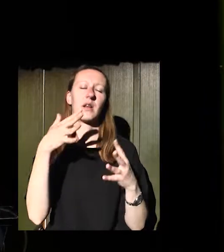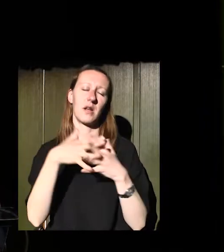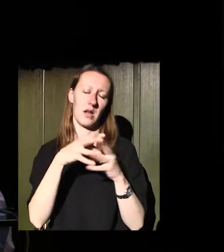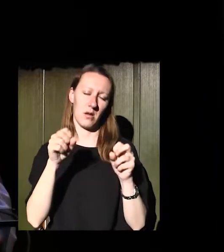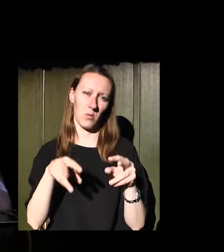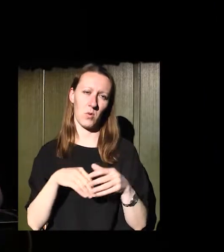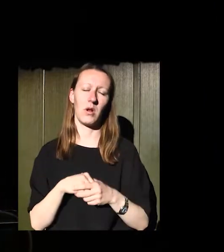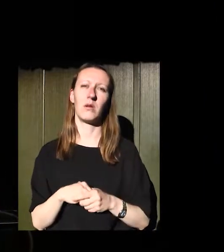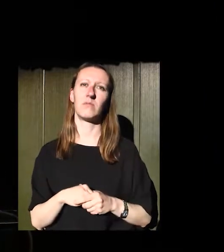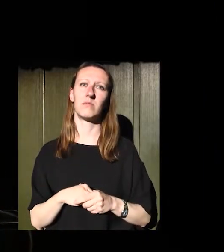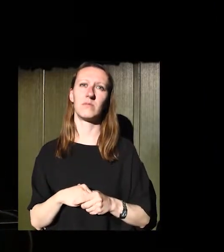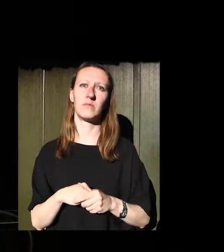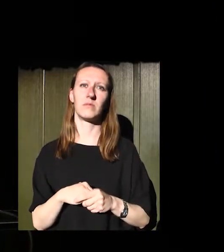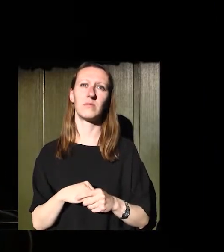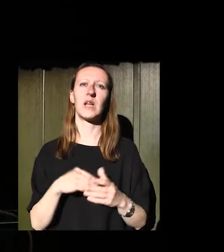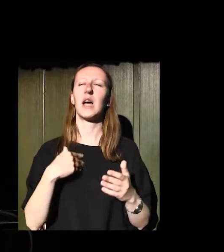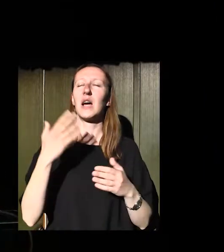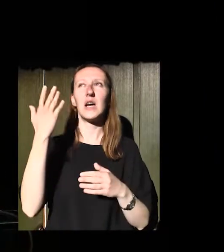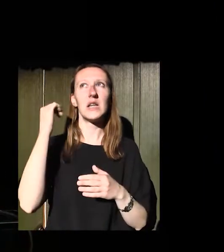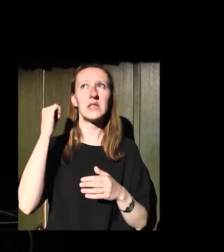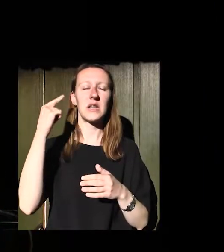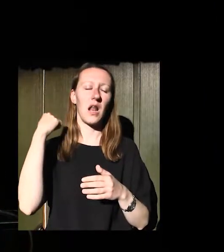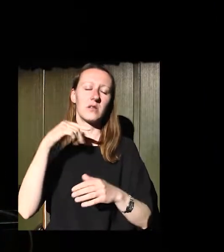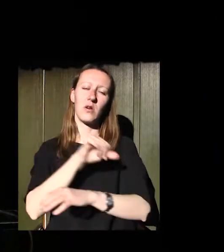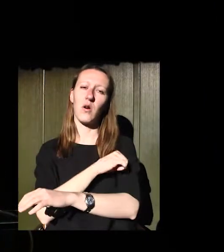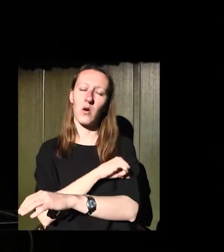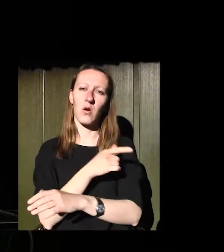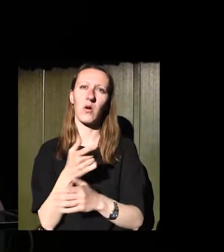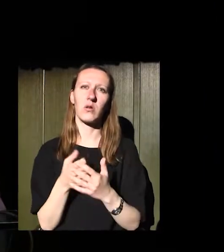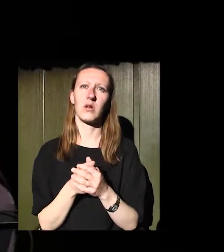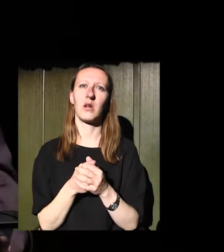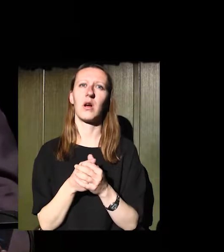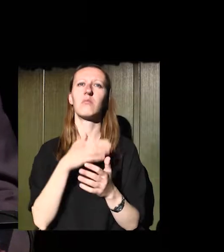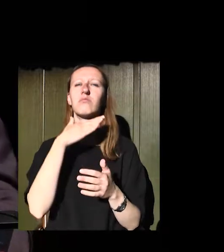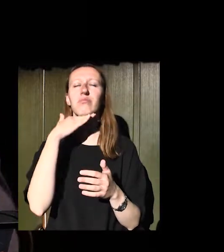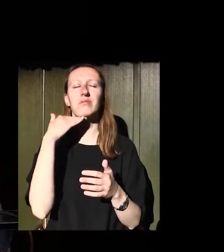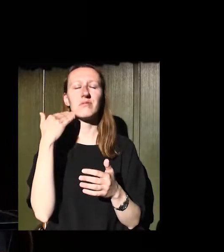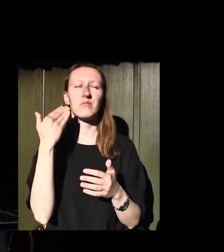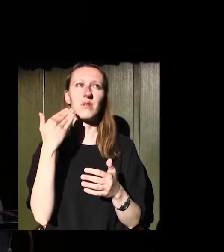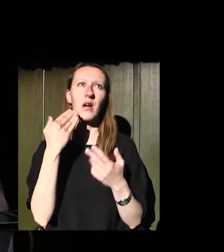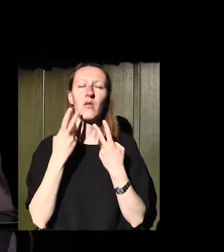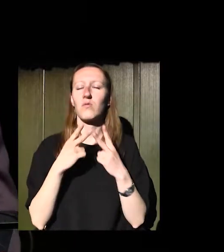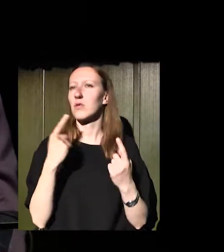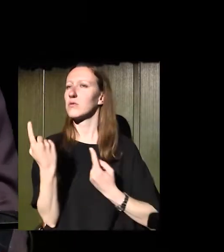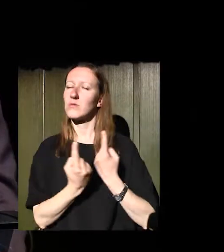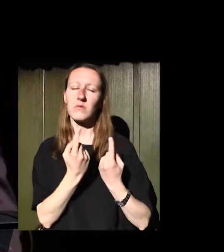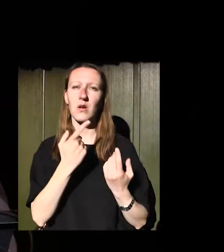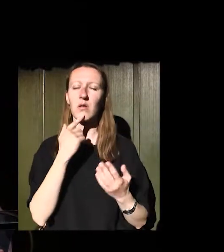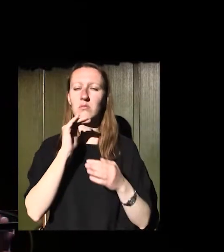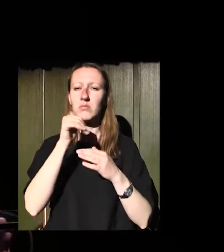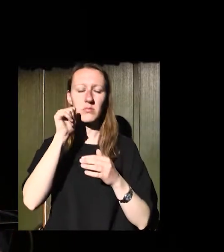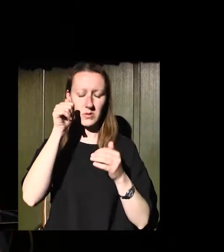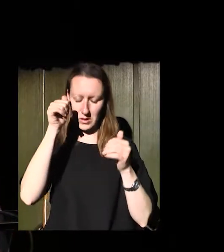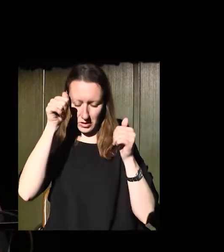della città di Pola. Iza nas je godina prepuna